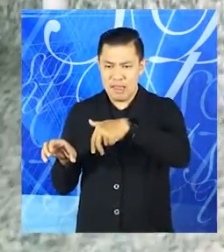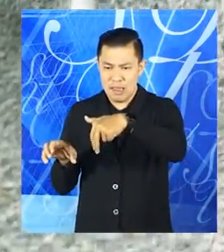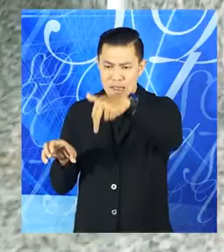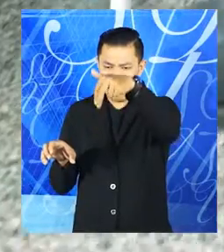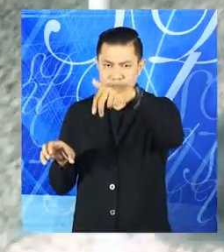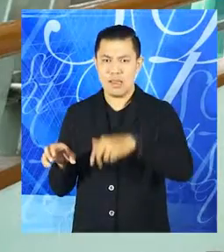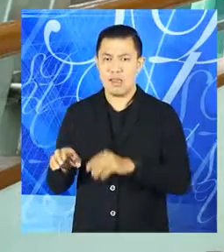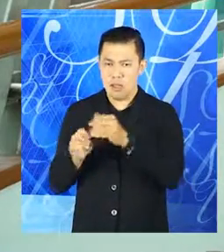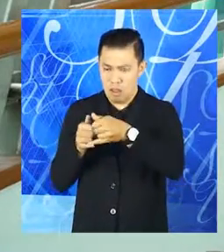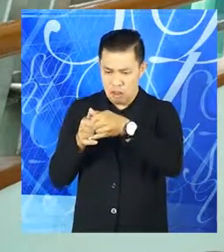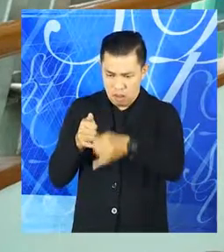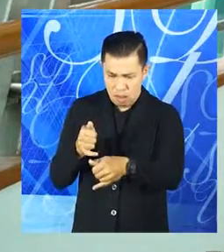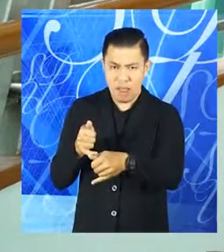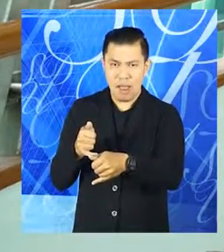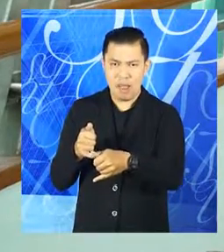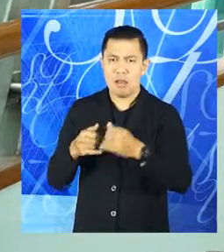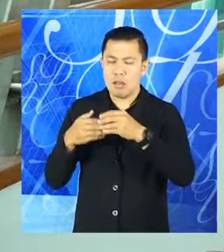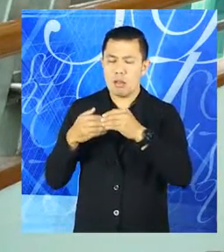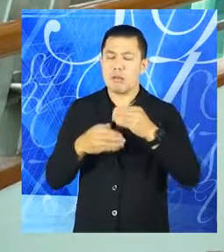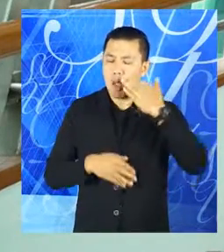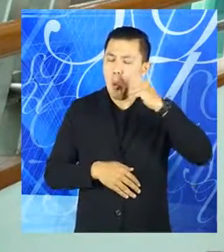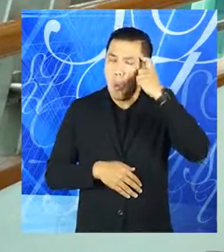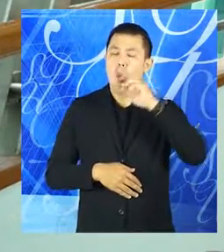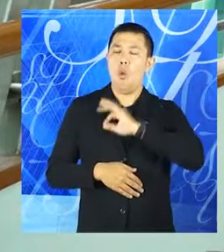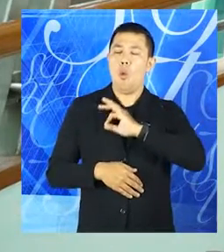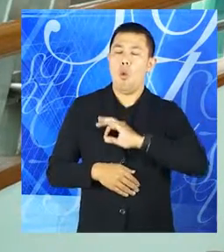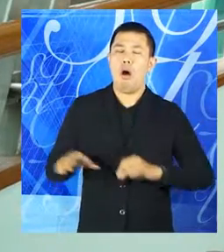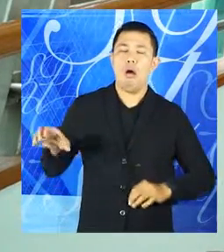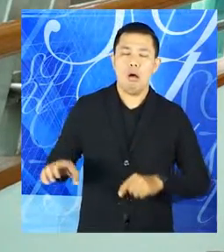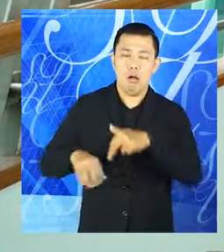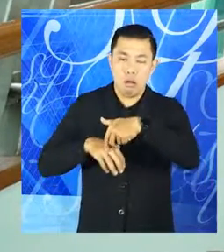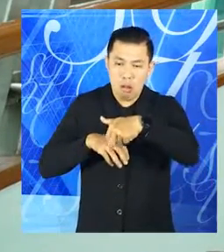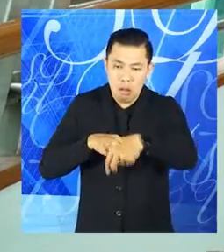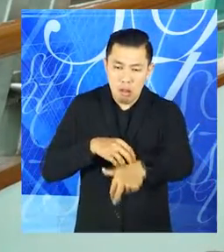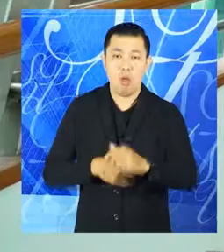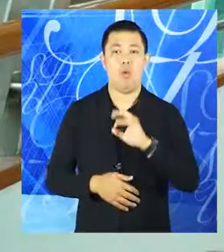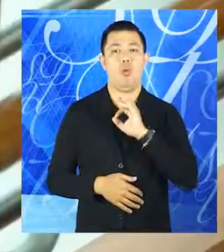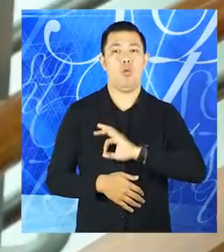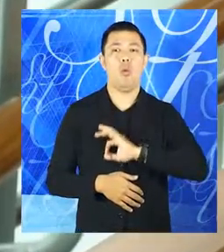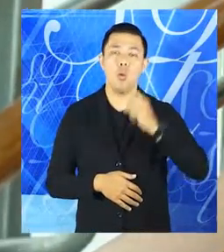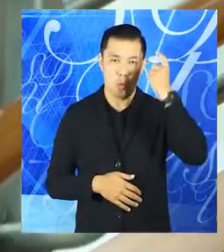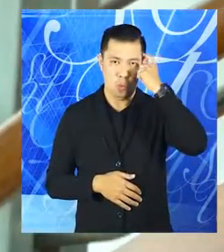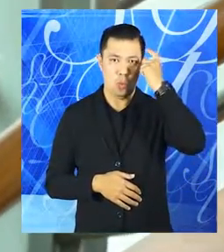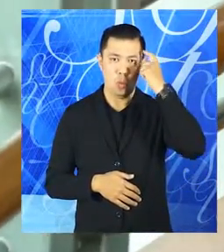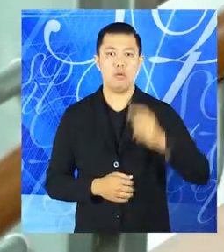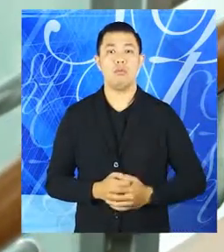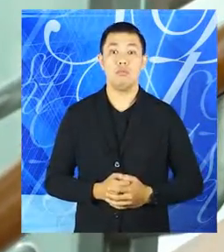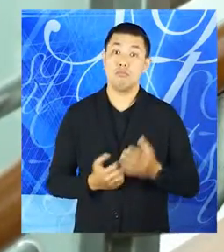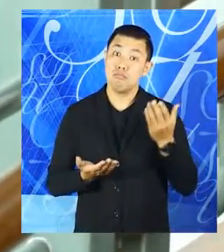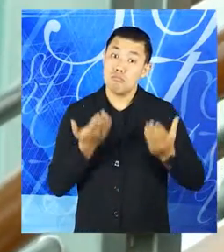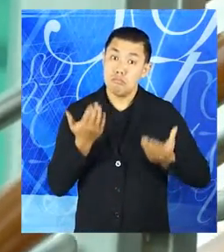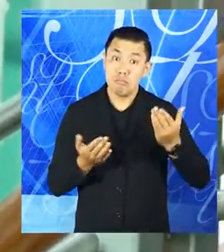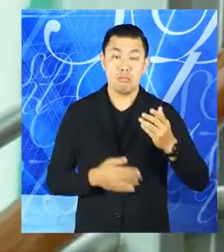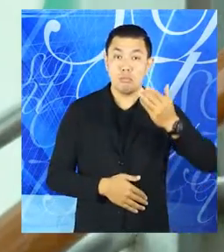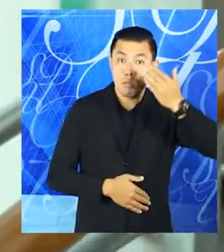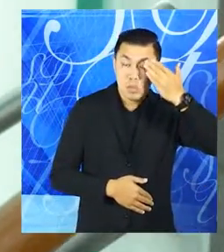ก่อน1ขั้นคนตาบอดจะสามารถสัมผัสราวบันไดและเดินลงได้ด้วยตนเองหรือหากค